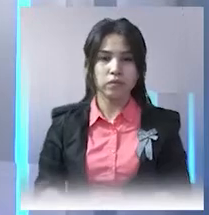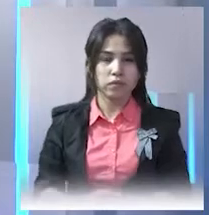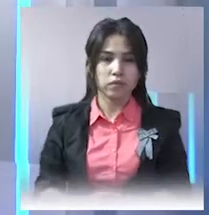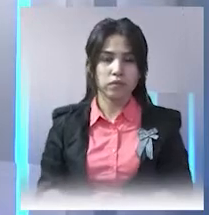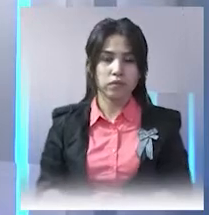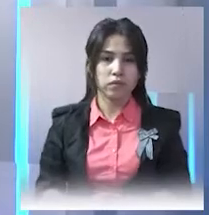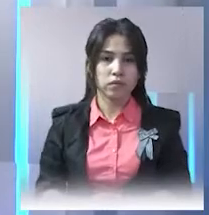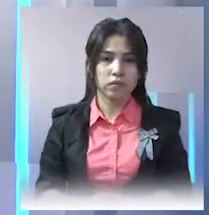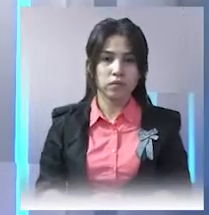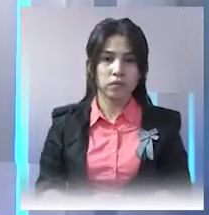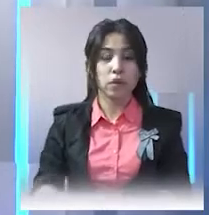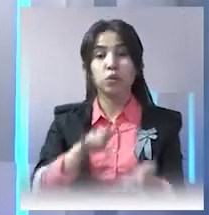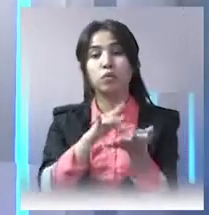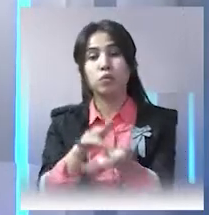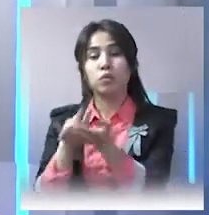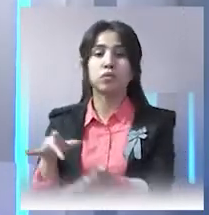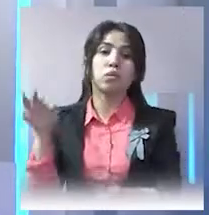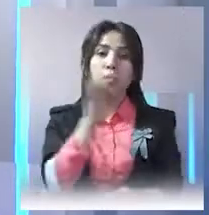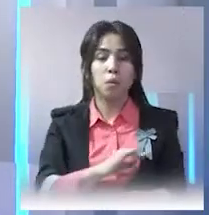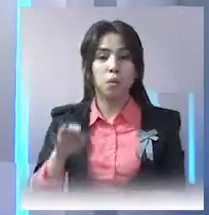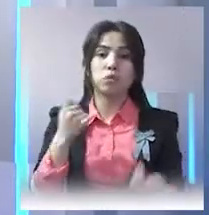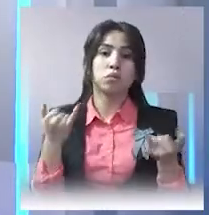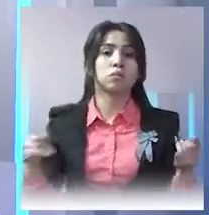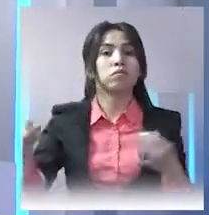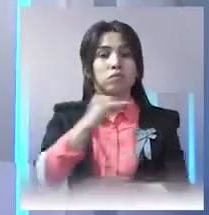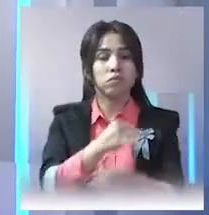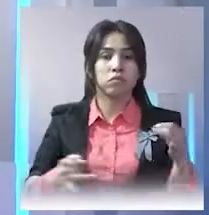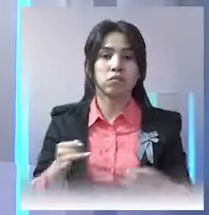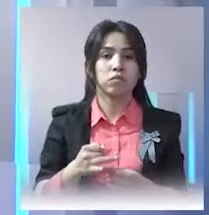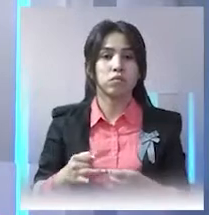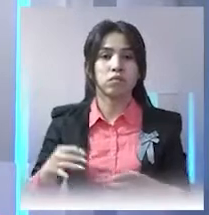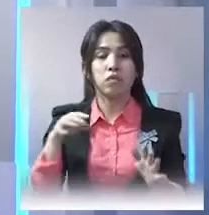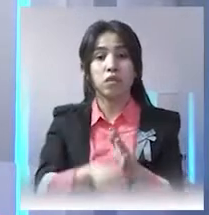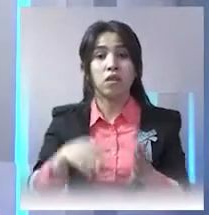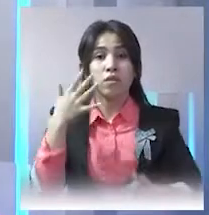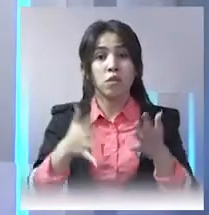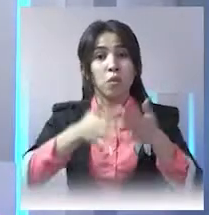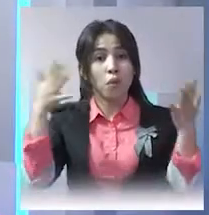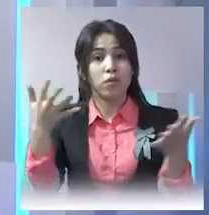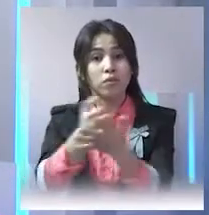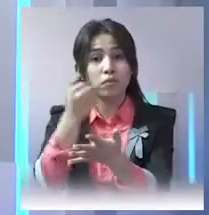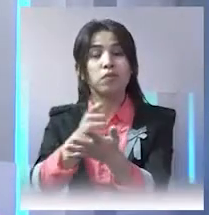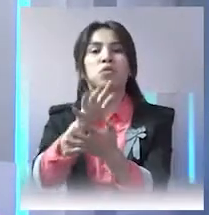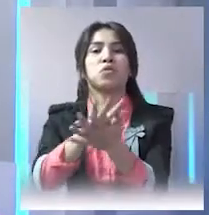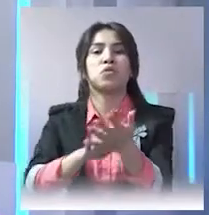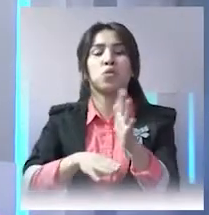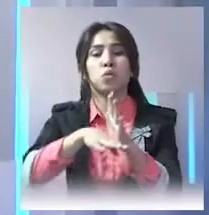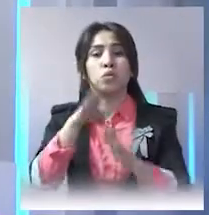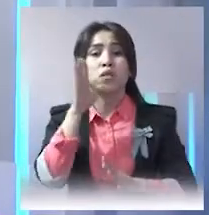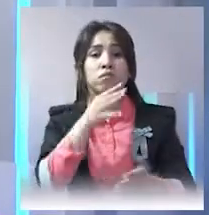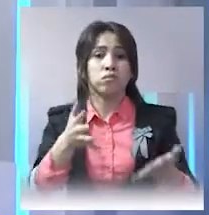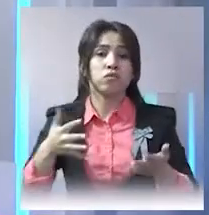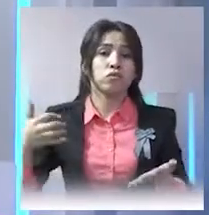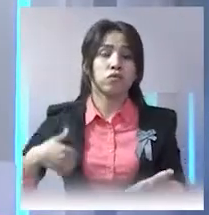Мектеп жасына дейінгі балаларды дамыту мемлекеттік саясаттың ажырамас бөлігі. Ел болам десең, бесігіңді түзедеп бала